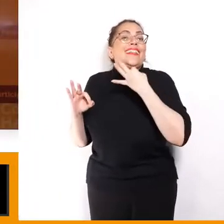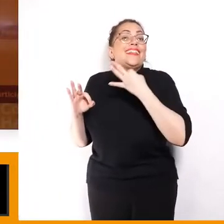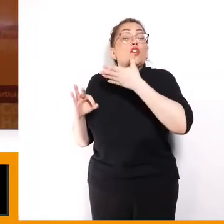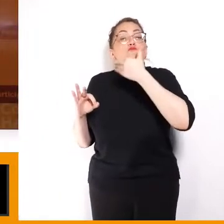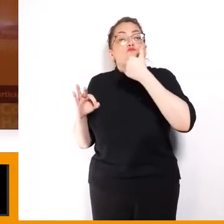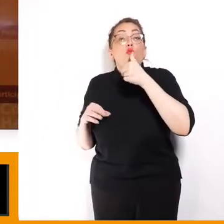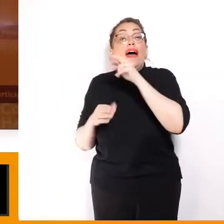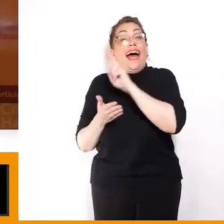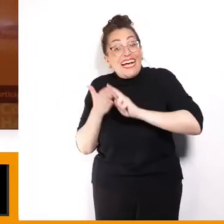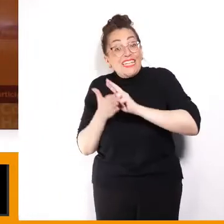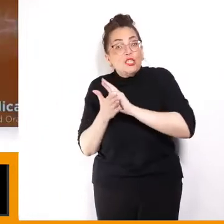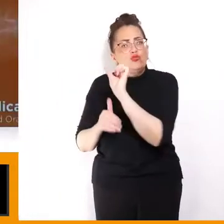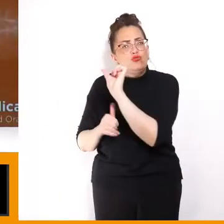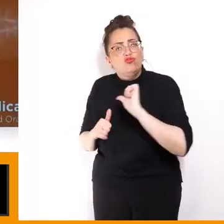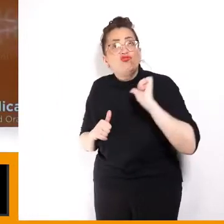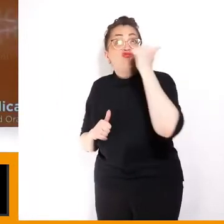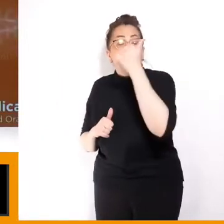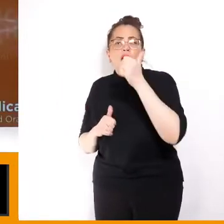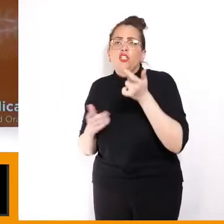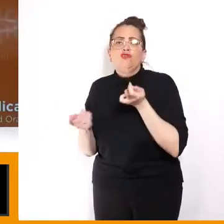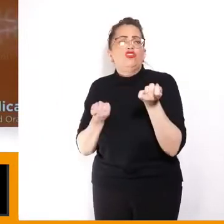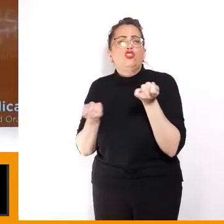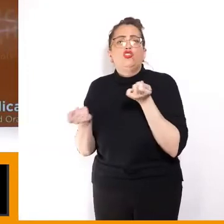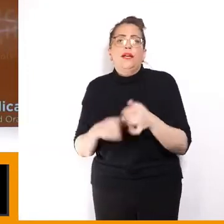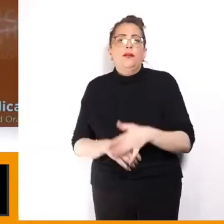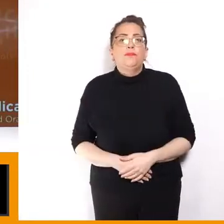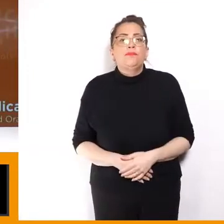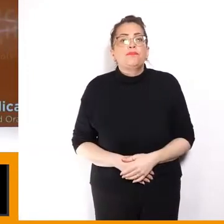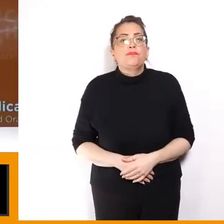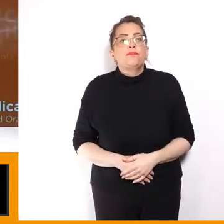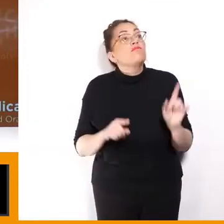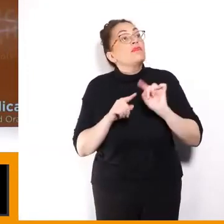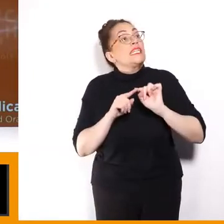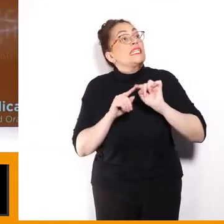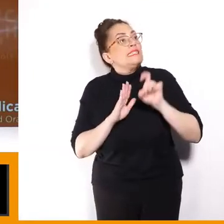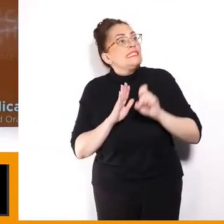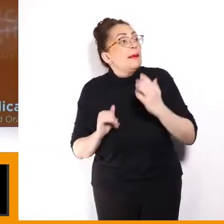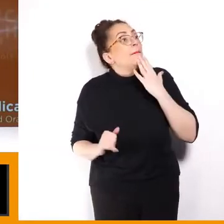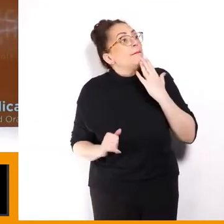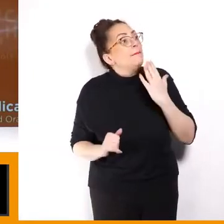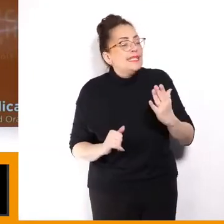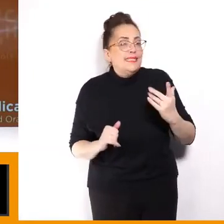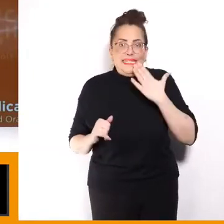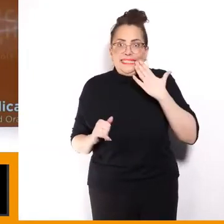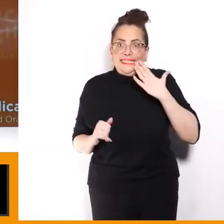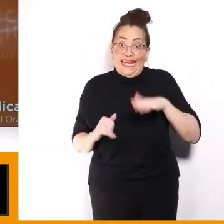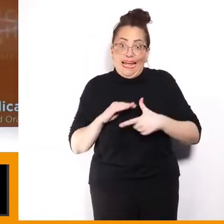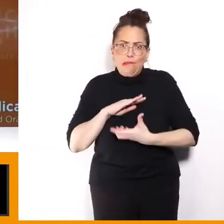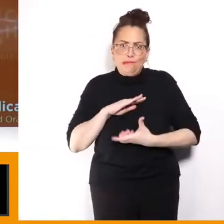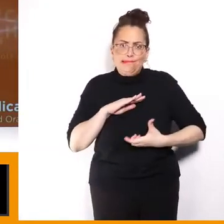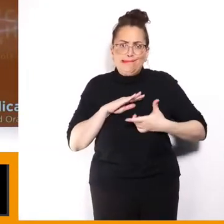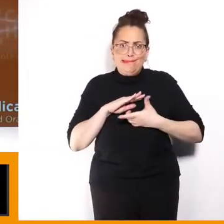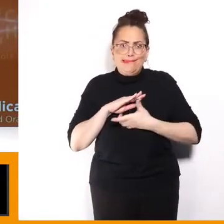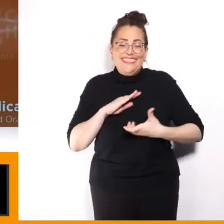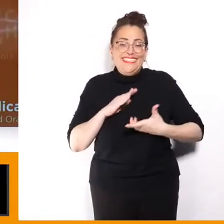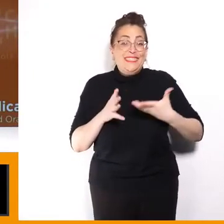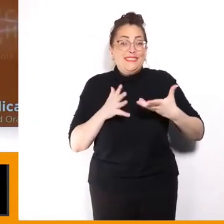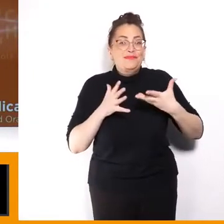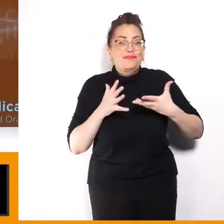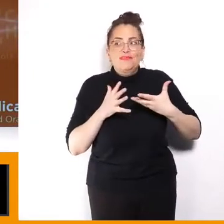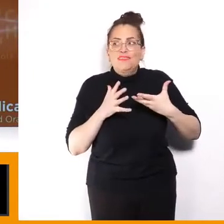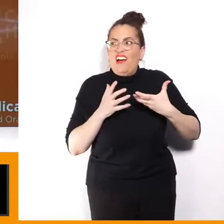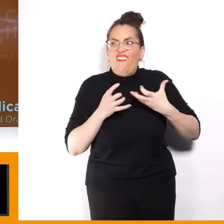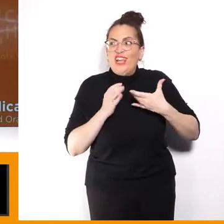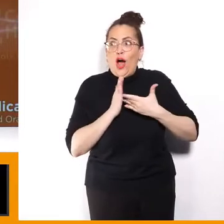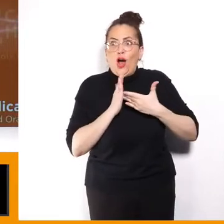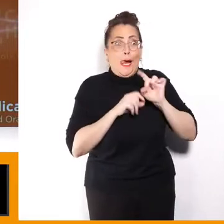Voilà. Alors, merci de ces précisions. Alors l'exercice est un peu frustrant parce qu'on aimerait reposer des